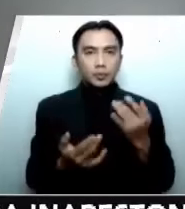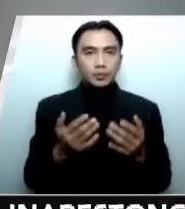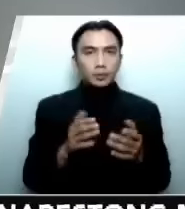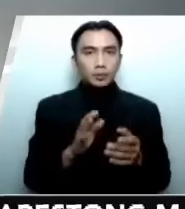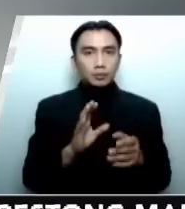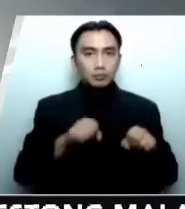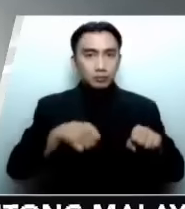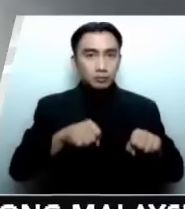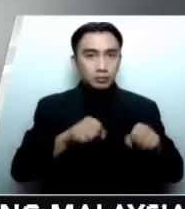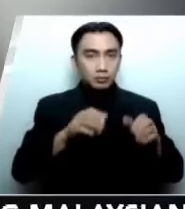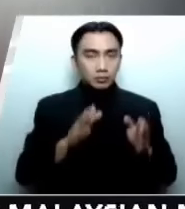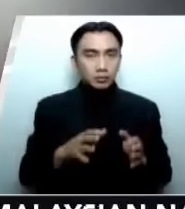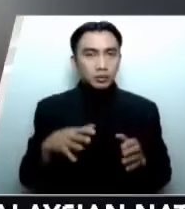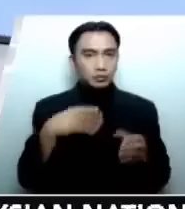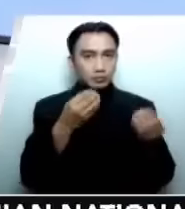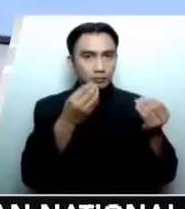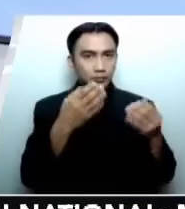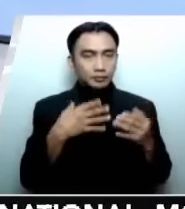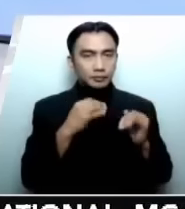tricycle.